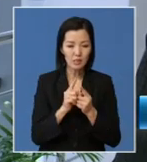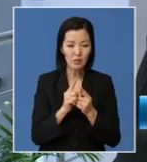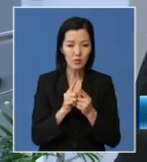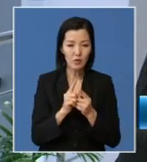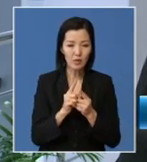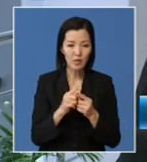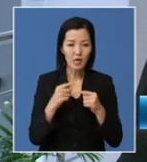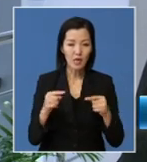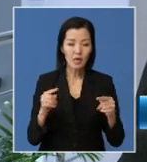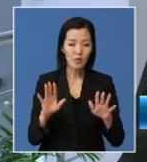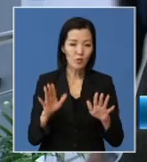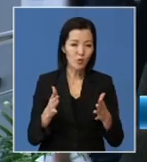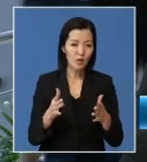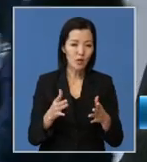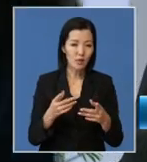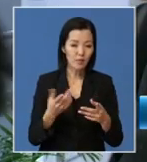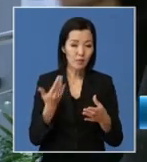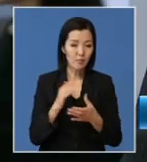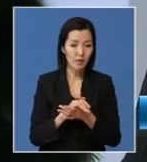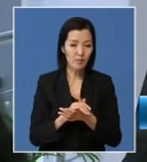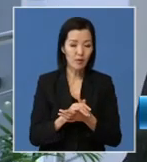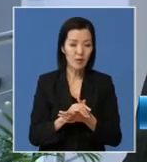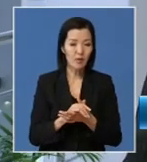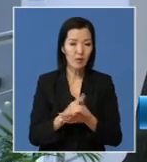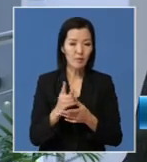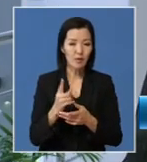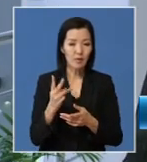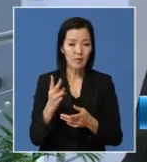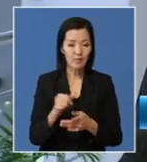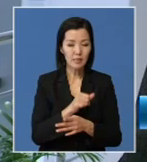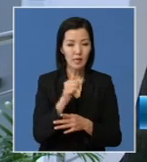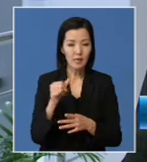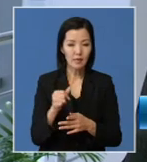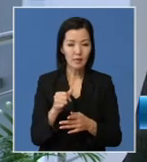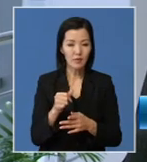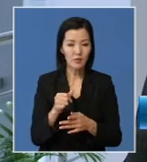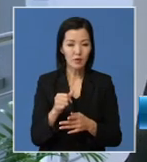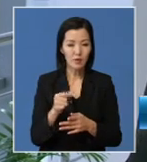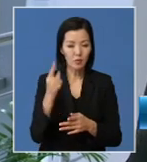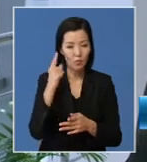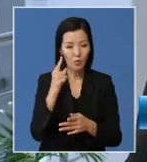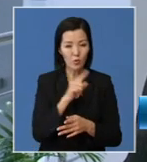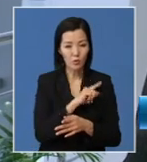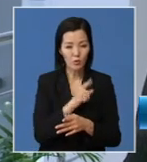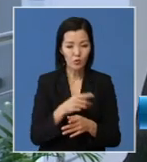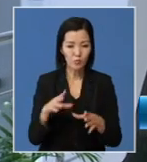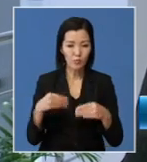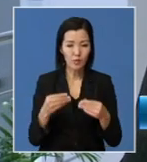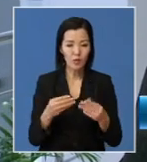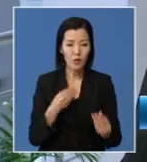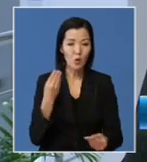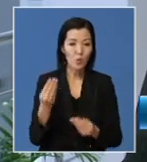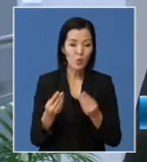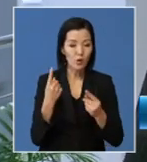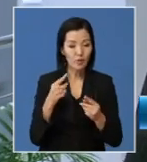орталарында жүріп, түрлі жайттерді көріп, біліп жатамыз. Тренинг 1-2 сағат болғанмен оларға кәдімгідей ой салады. Ойын болсын, пікір алмасу